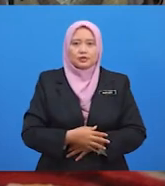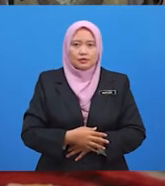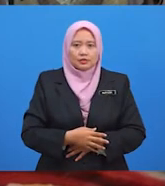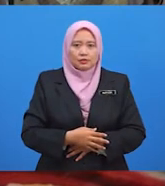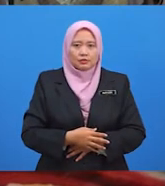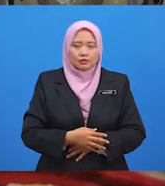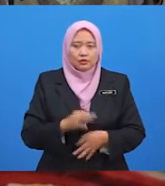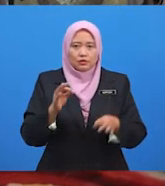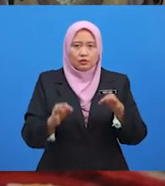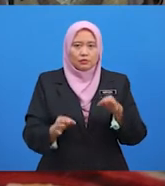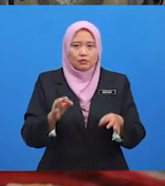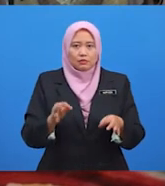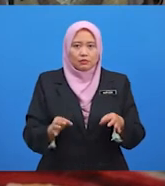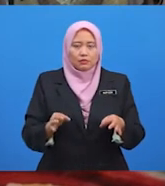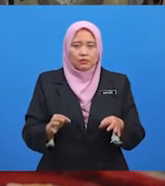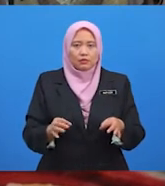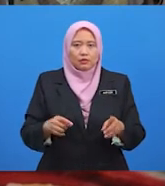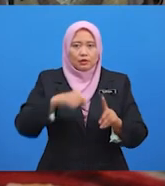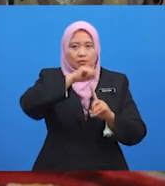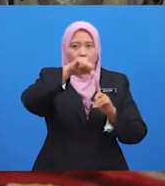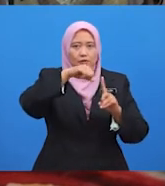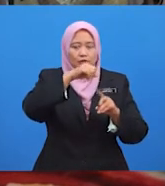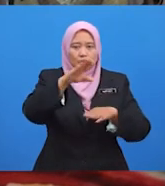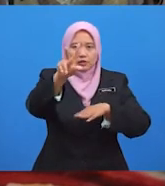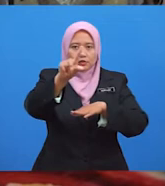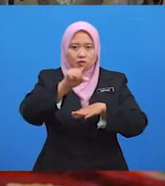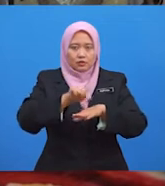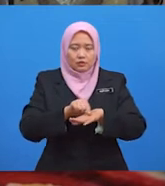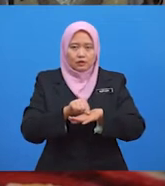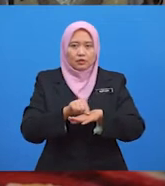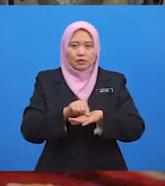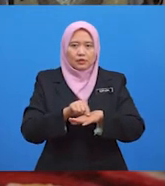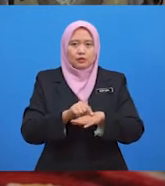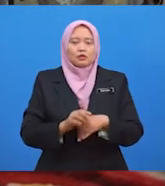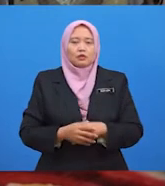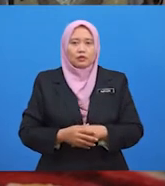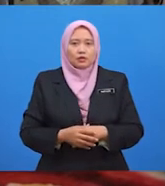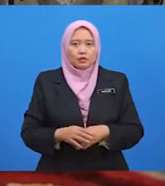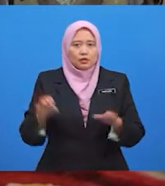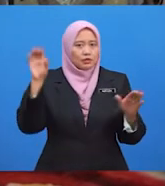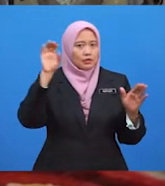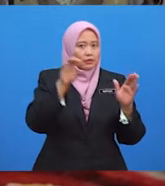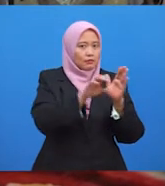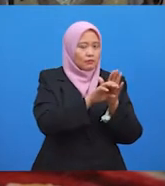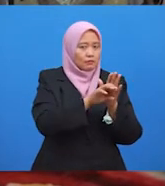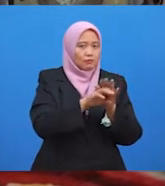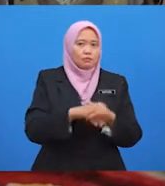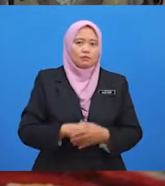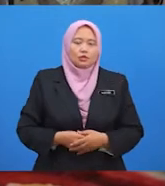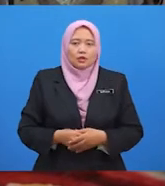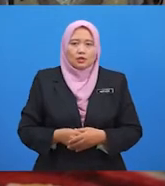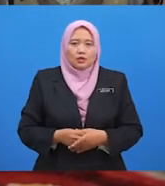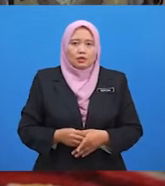Apabila mencetak gambar secara digital, murid-murid mempunyai pilihan di antara hasil